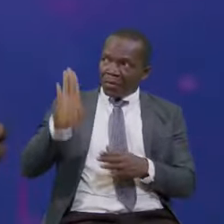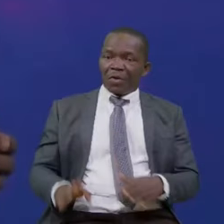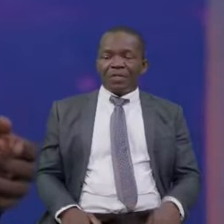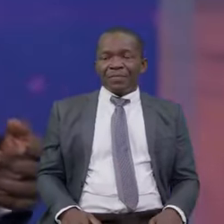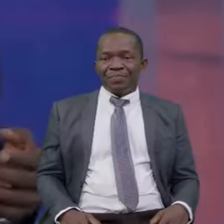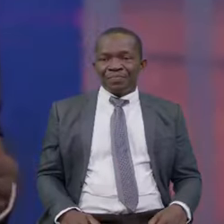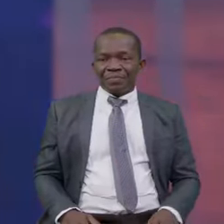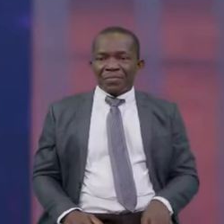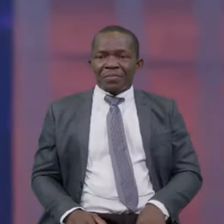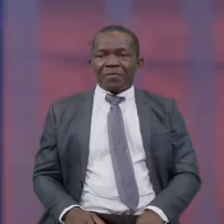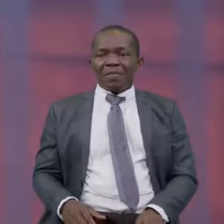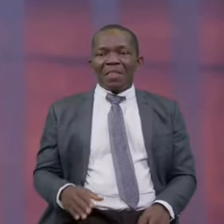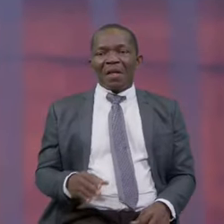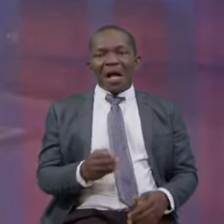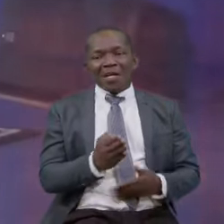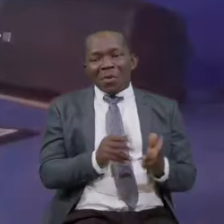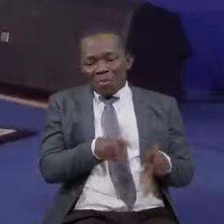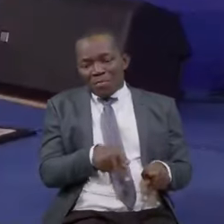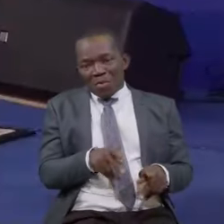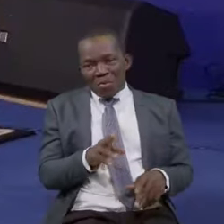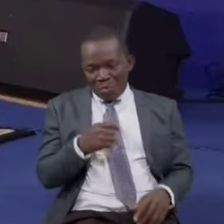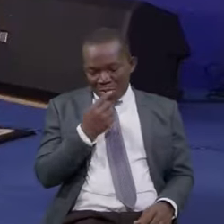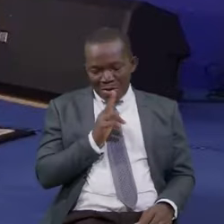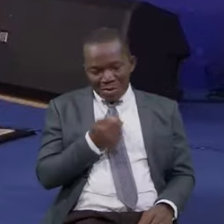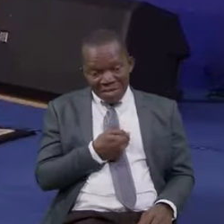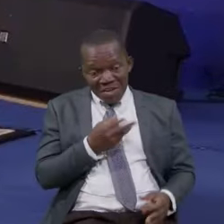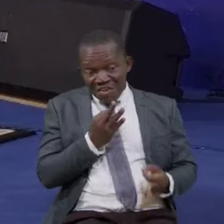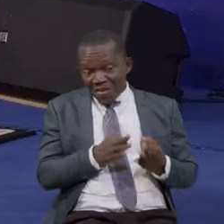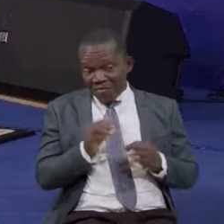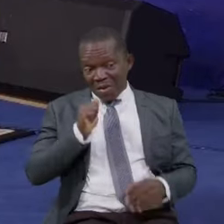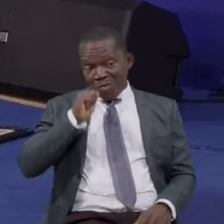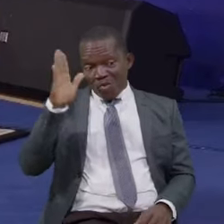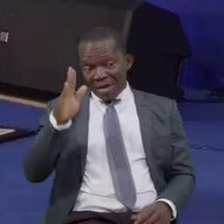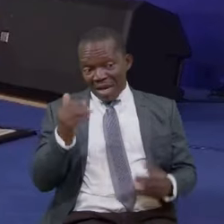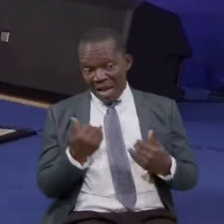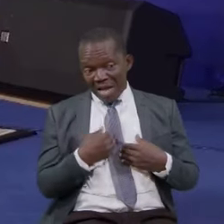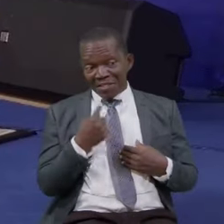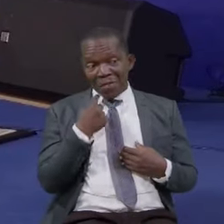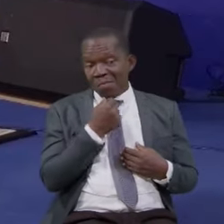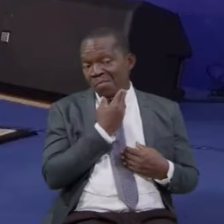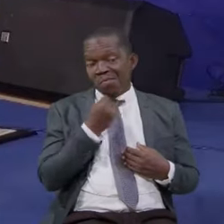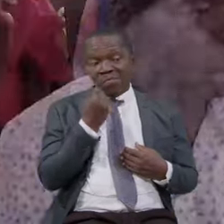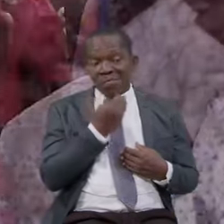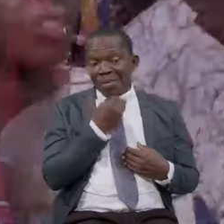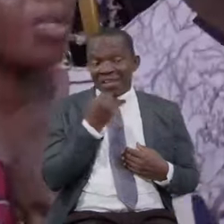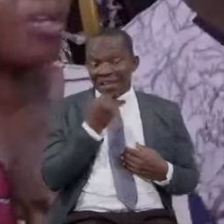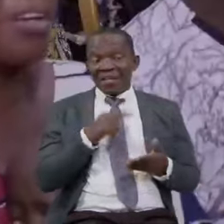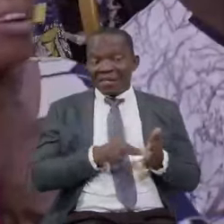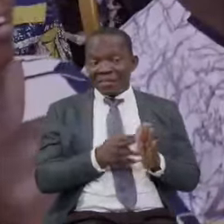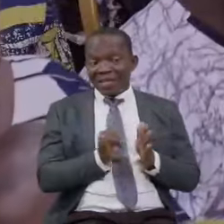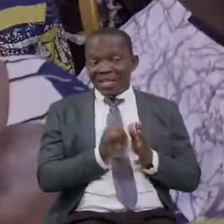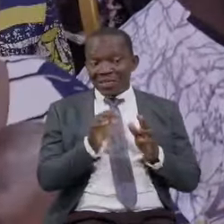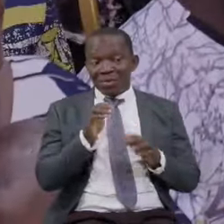des barbes et que les babes sont parci par là que ça montre qu'elle est vous